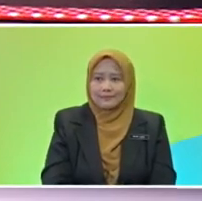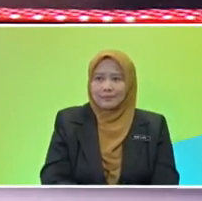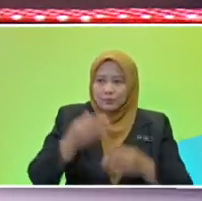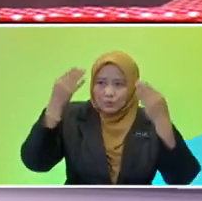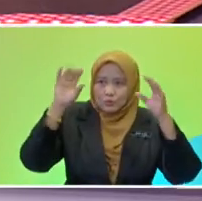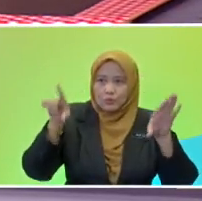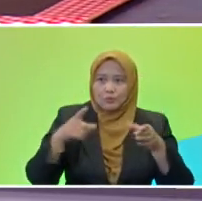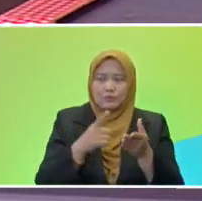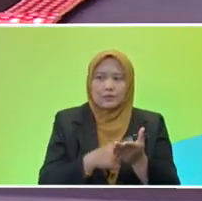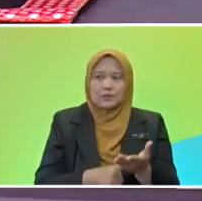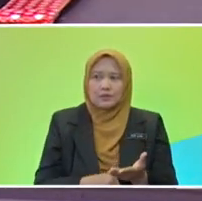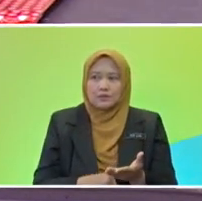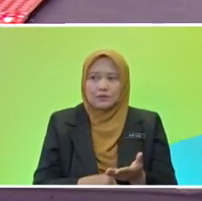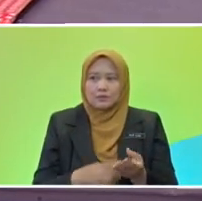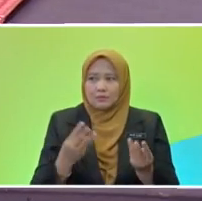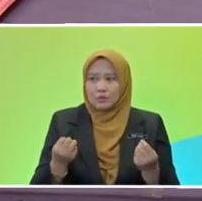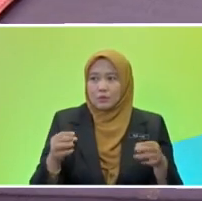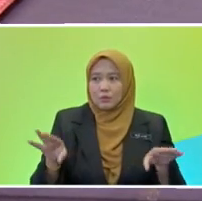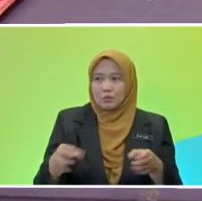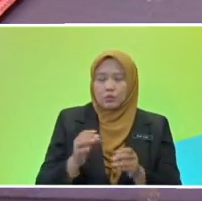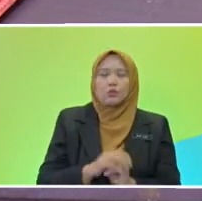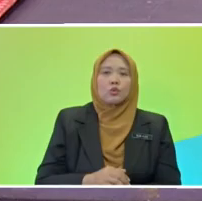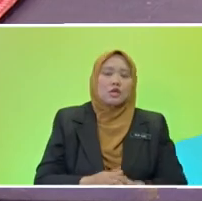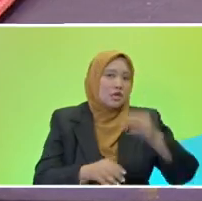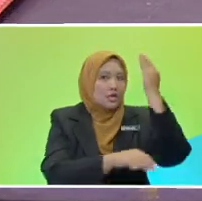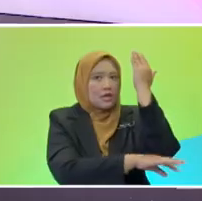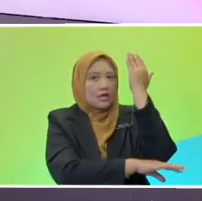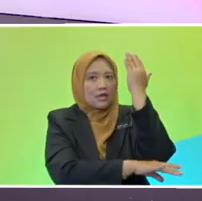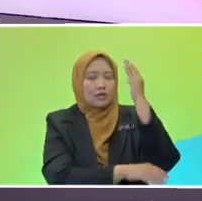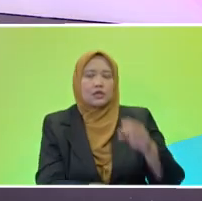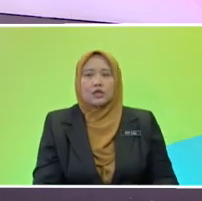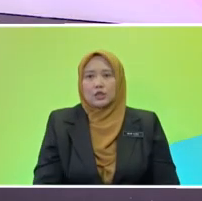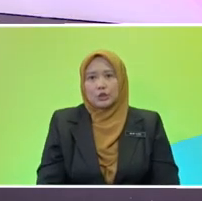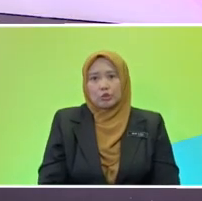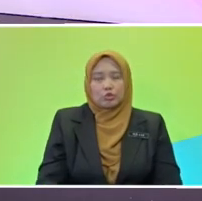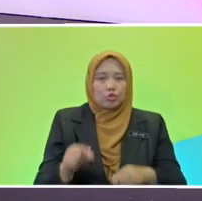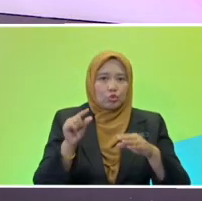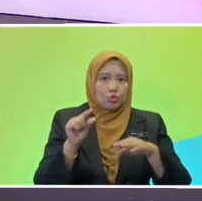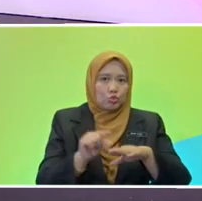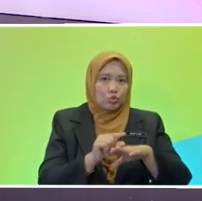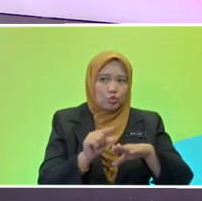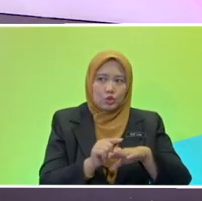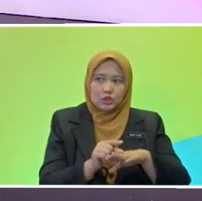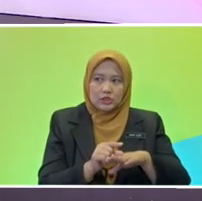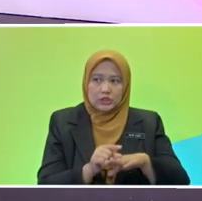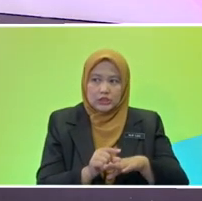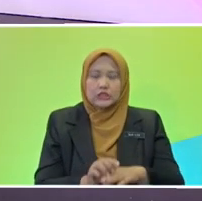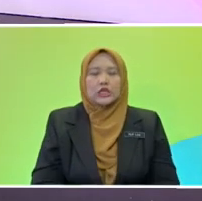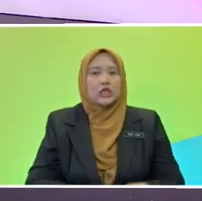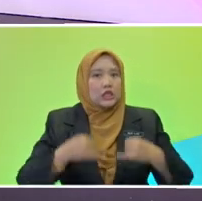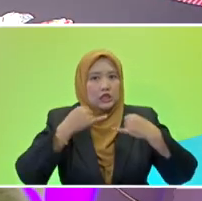untuk buat dia punya akal menggunakan kita punya tali-tali